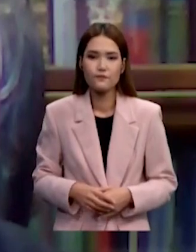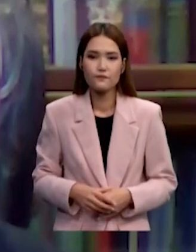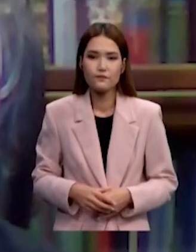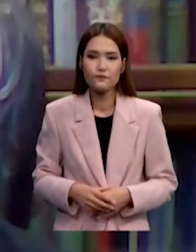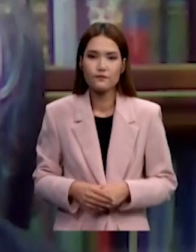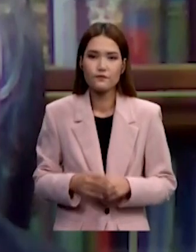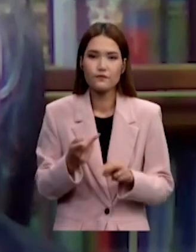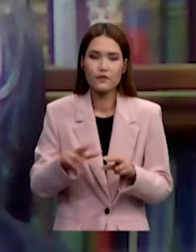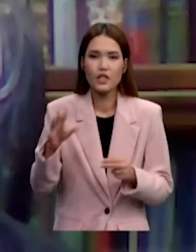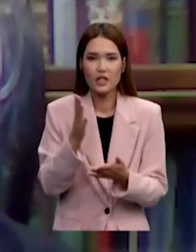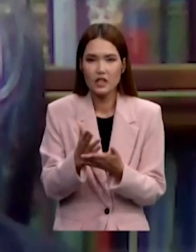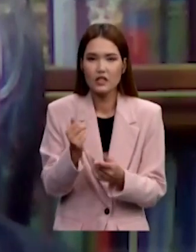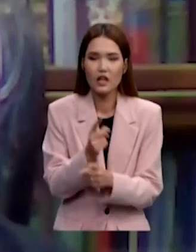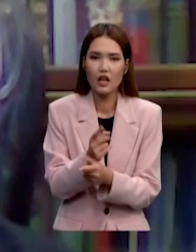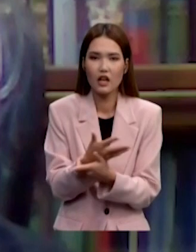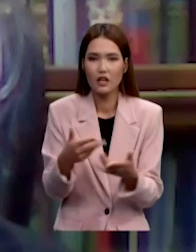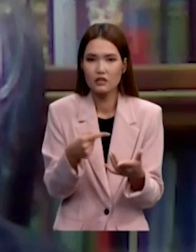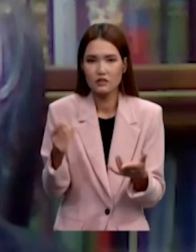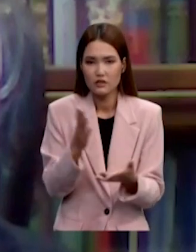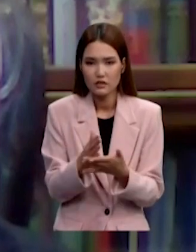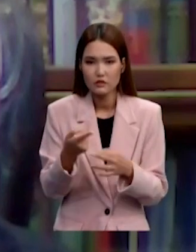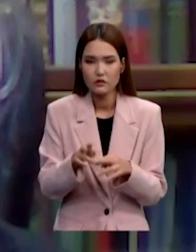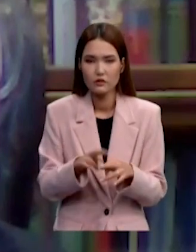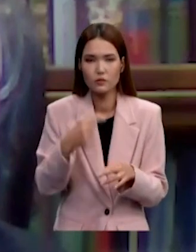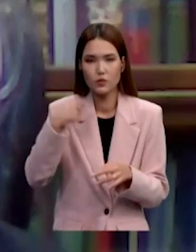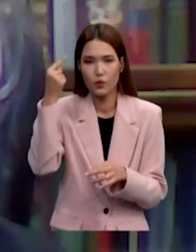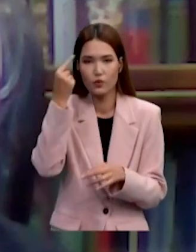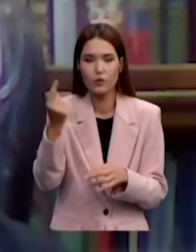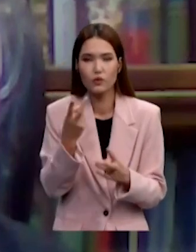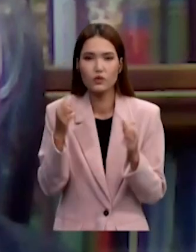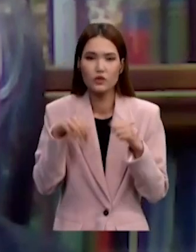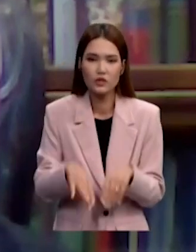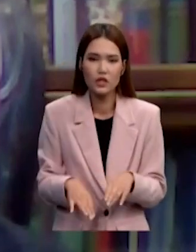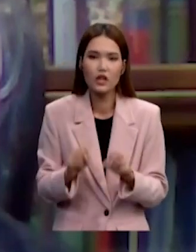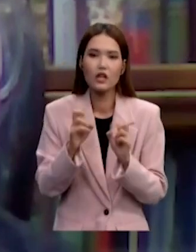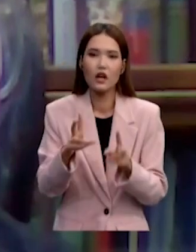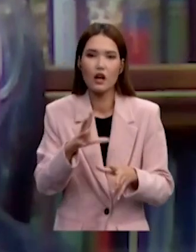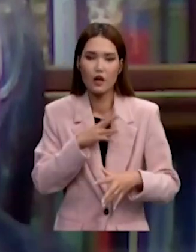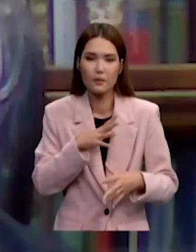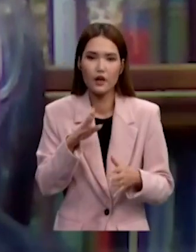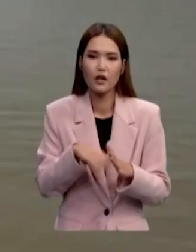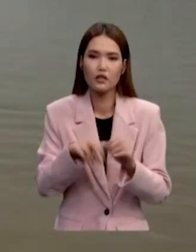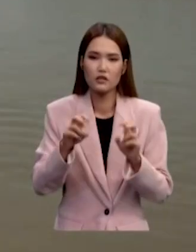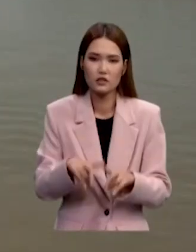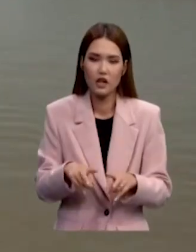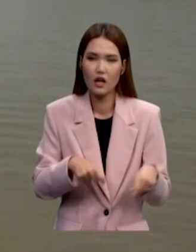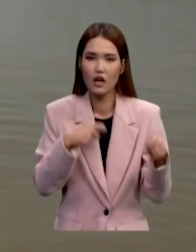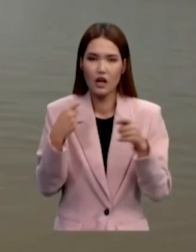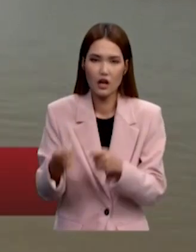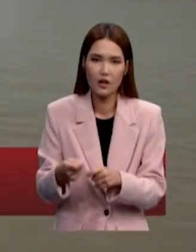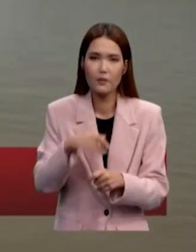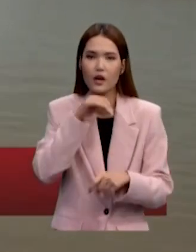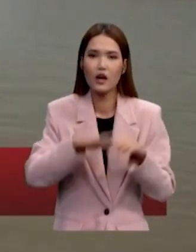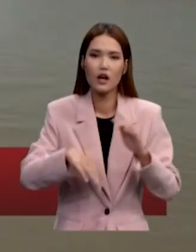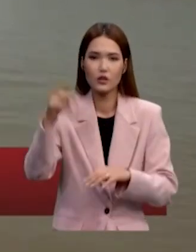средства ограничены. Поэтому я думаю, здесь надо все-таки больше считать и точно выбирать, куда вкладывать деньги. Эксперты